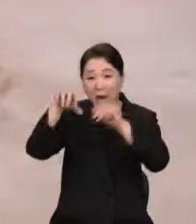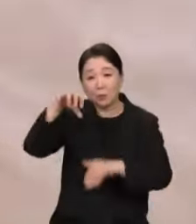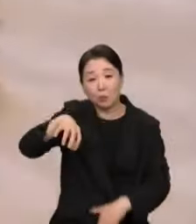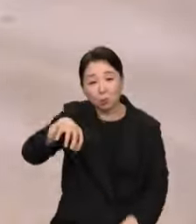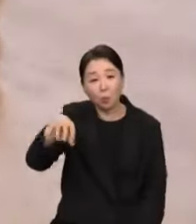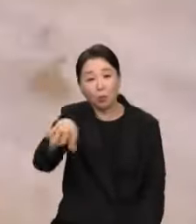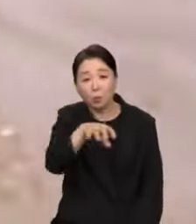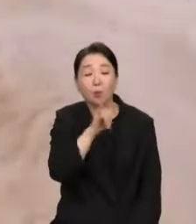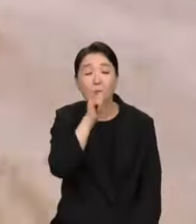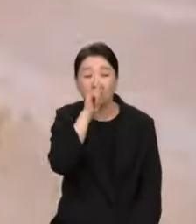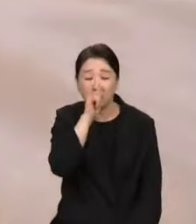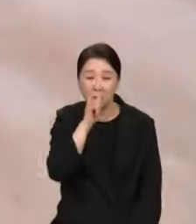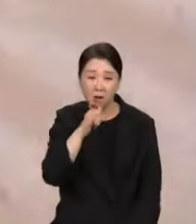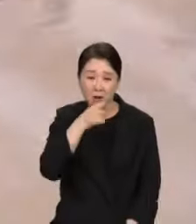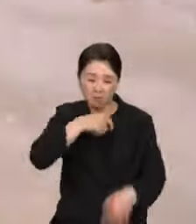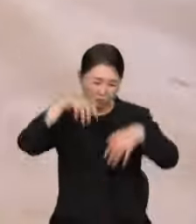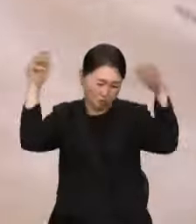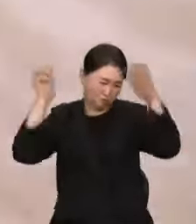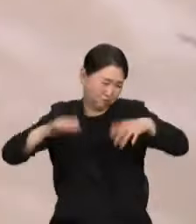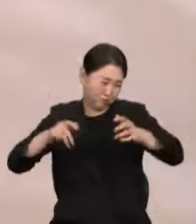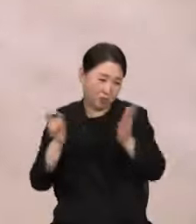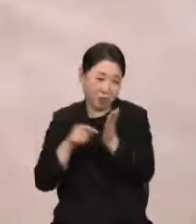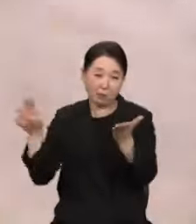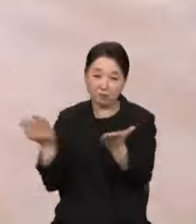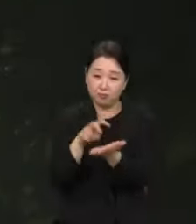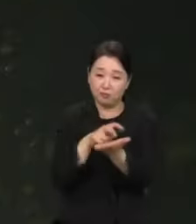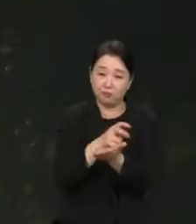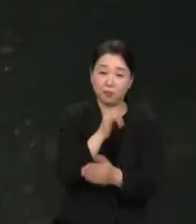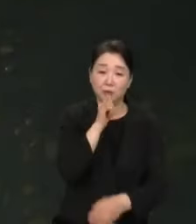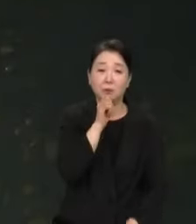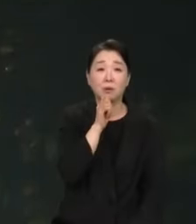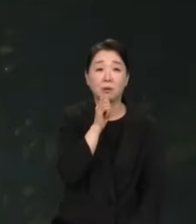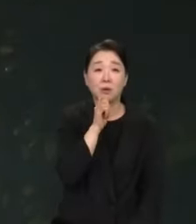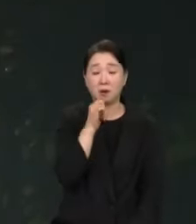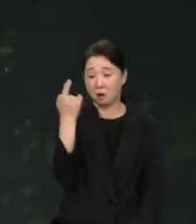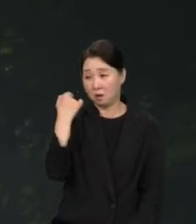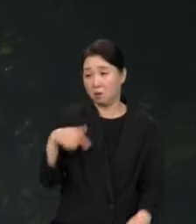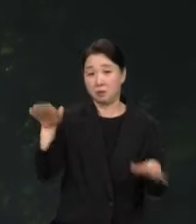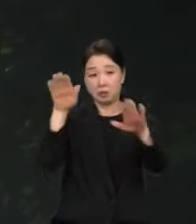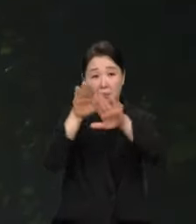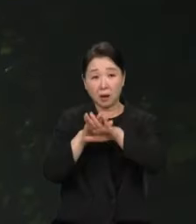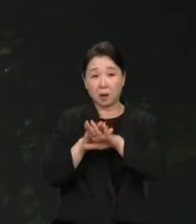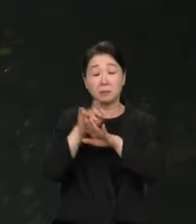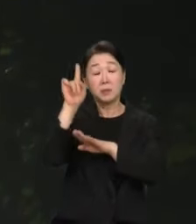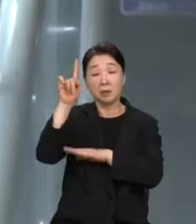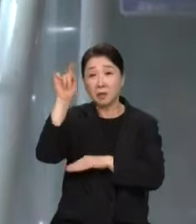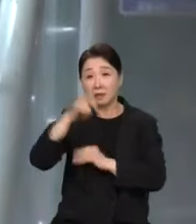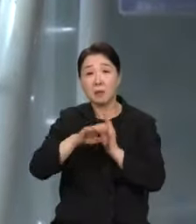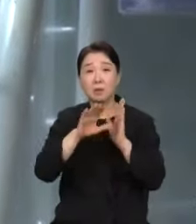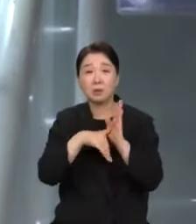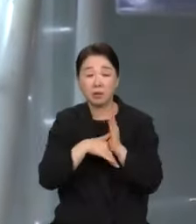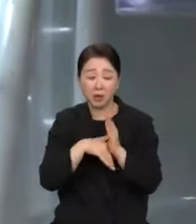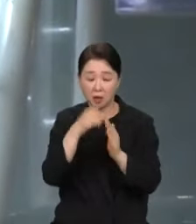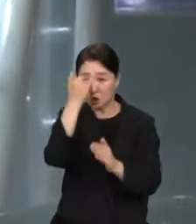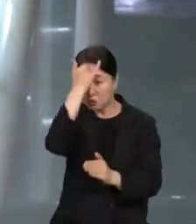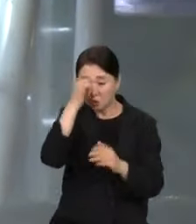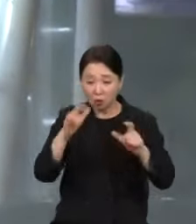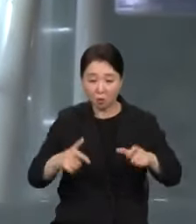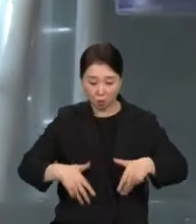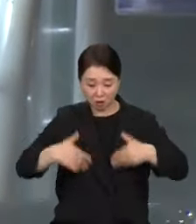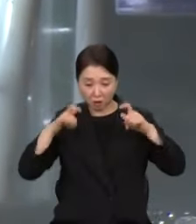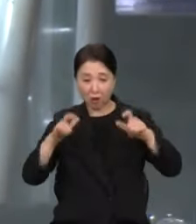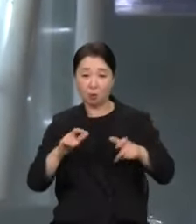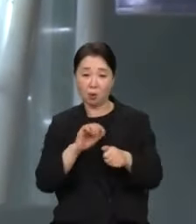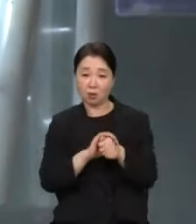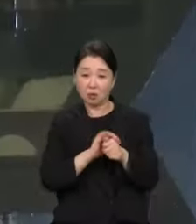때엔 호 긴급 재난 문자가 발송되기도 했습니다 어젯밤에 이어 내일 새벽에도 충청권과 전권